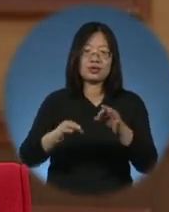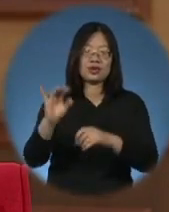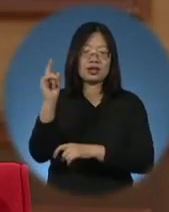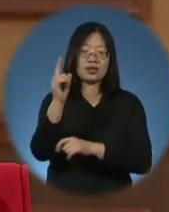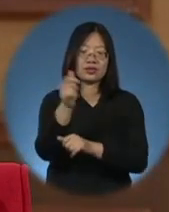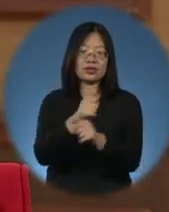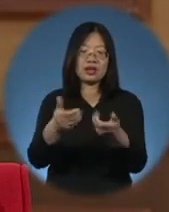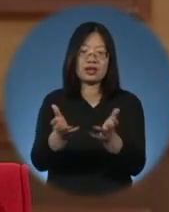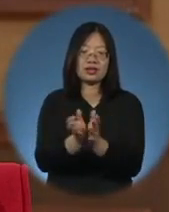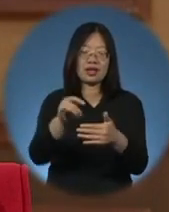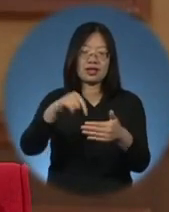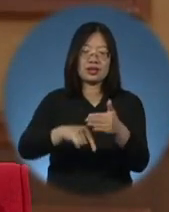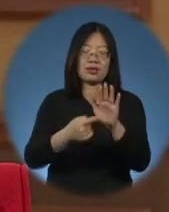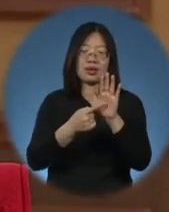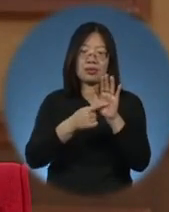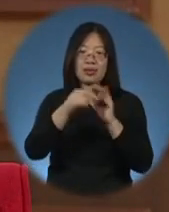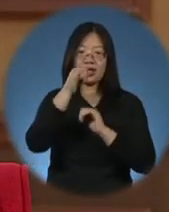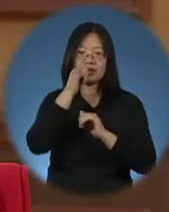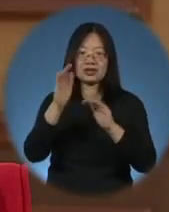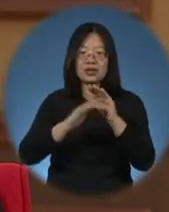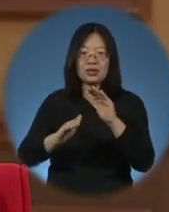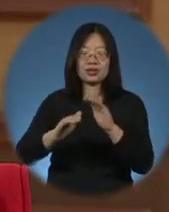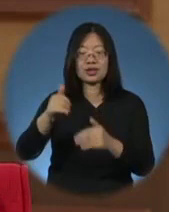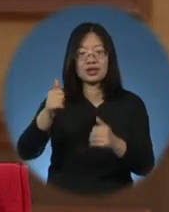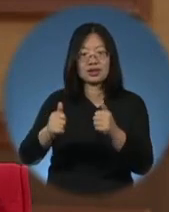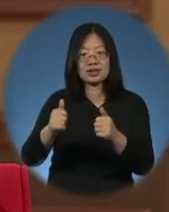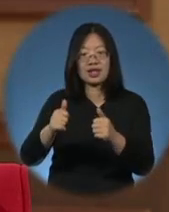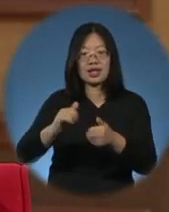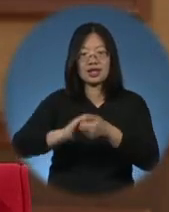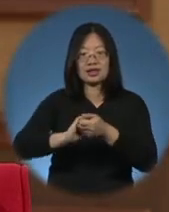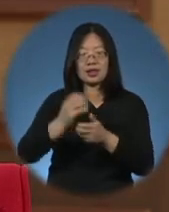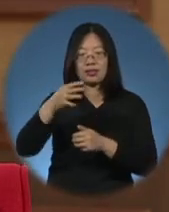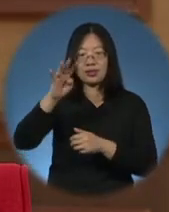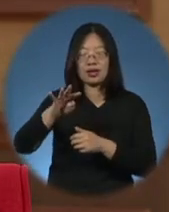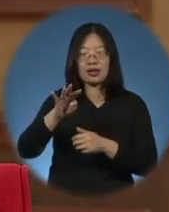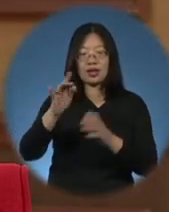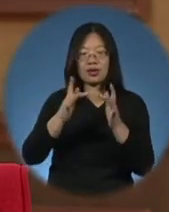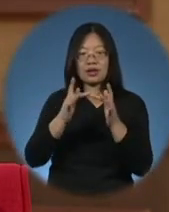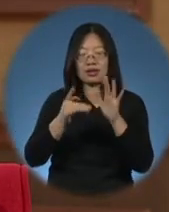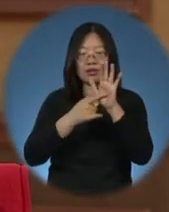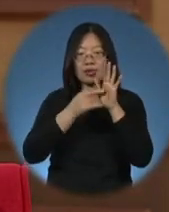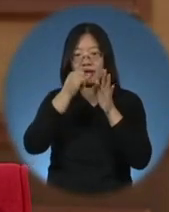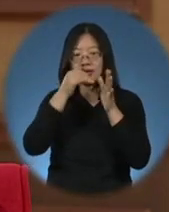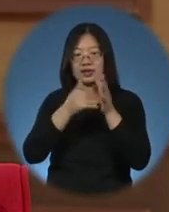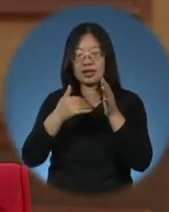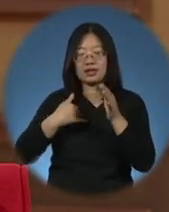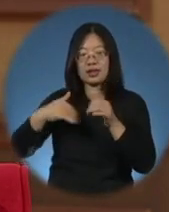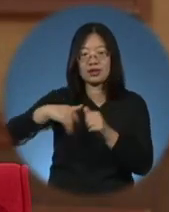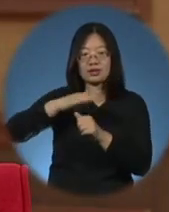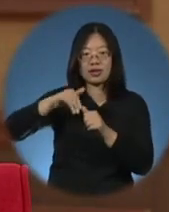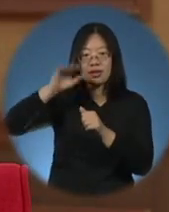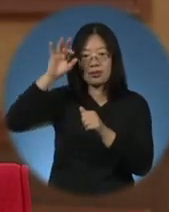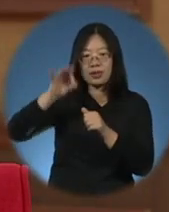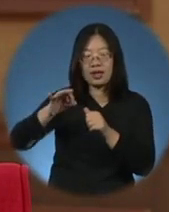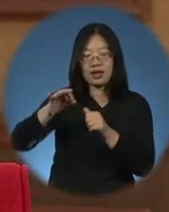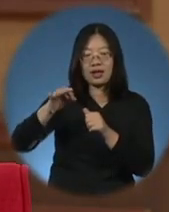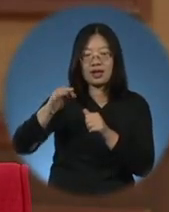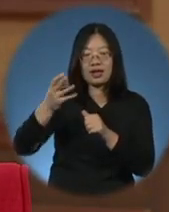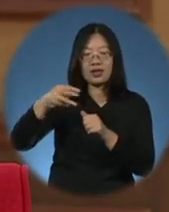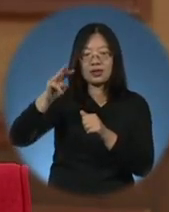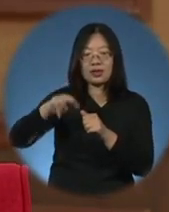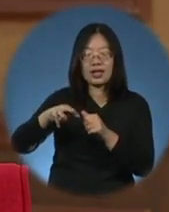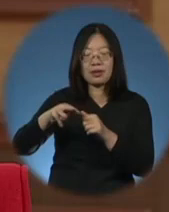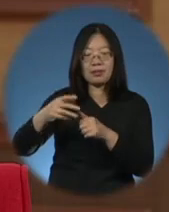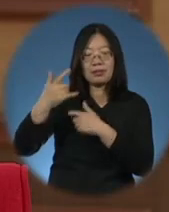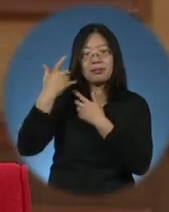프로야구 위원회에서 발표한 그 정규 시즌의 일정표가 온라인에 공개돼 있었는데요. 예. 제 주변에 그 롯데 팬이 있었어요. 예,